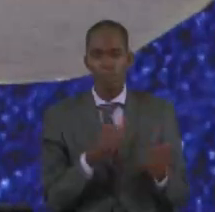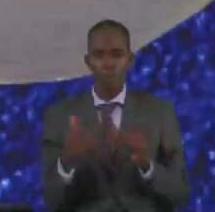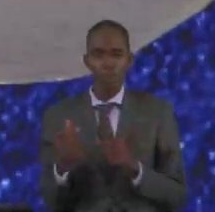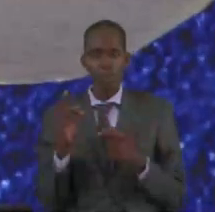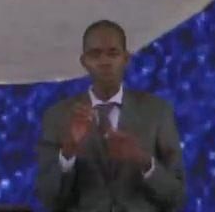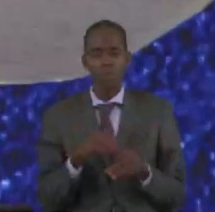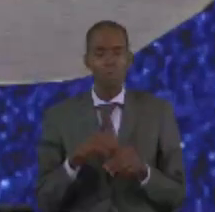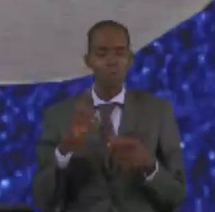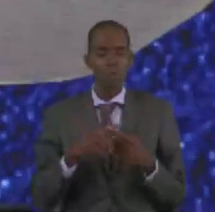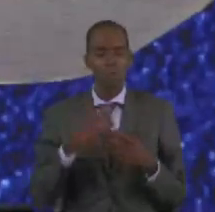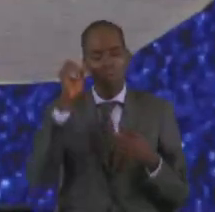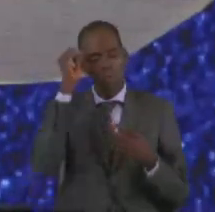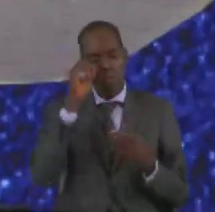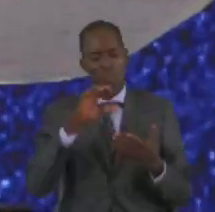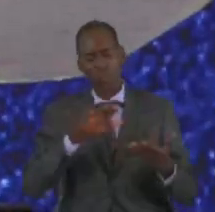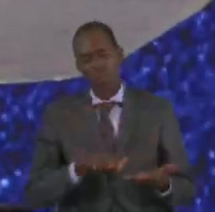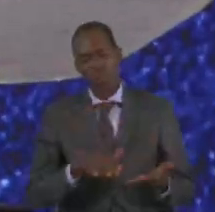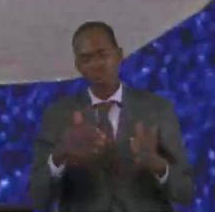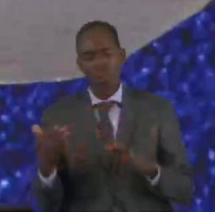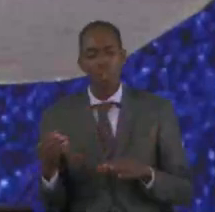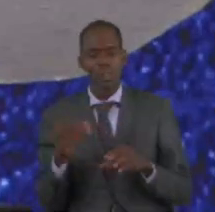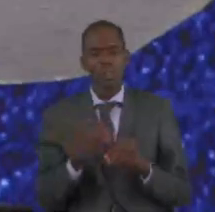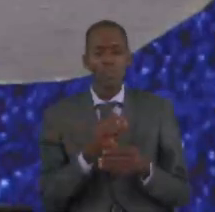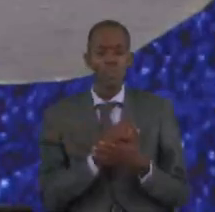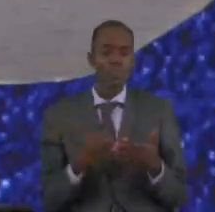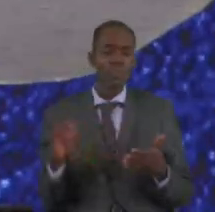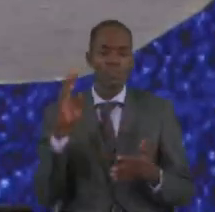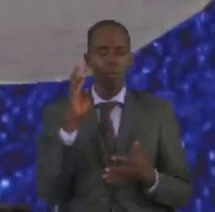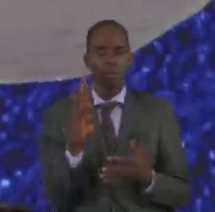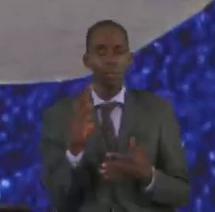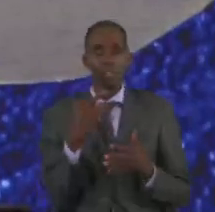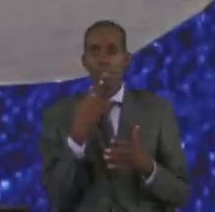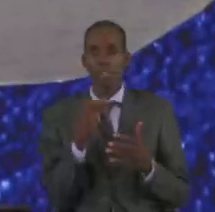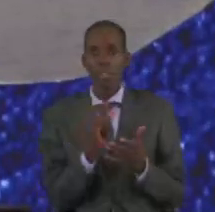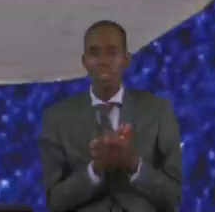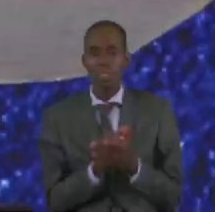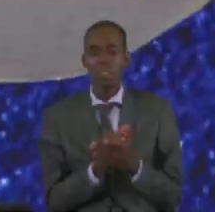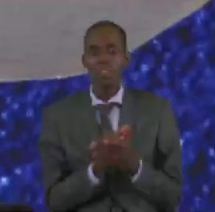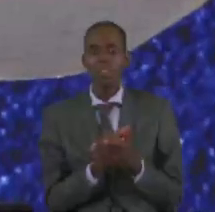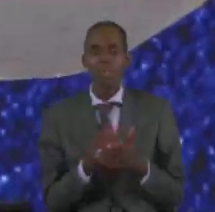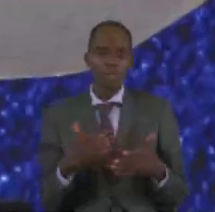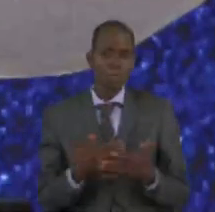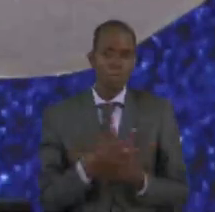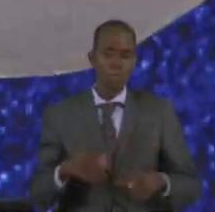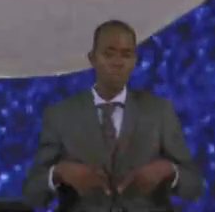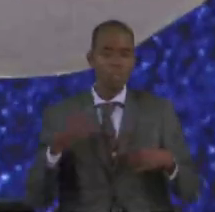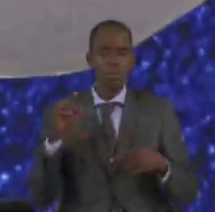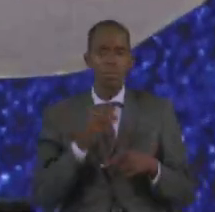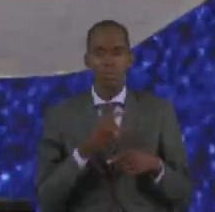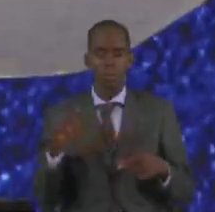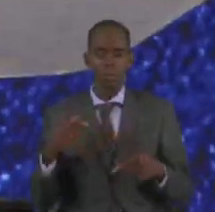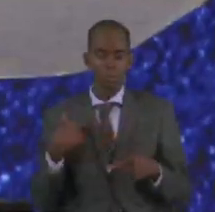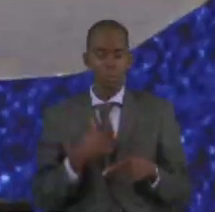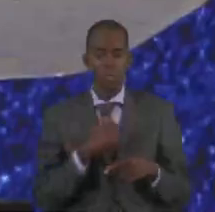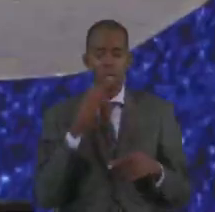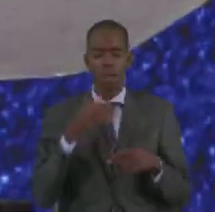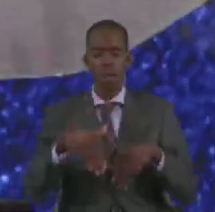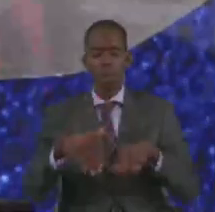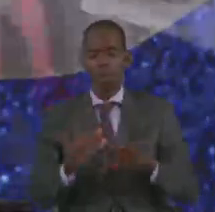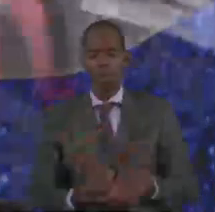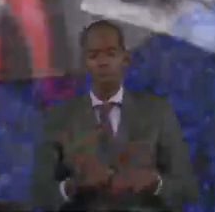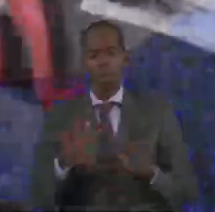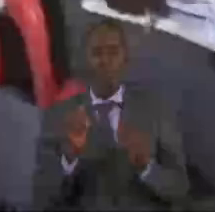baptisés en sa mort. C'est en sa mort que nous avons été baptisés. Catherine nous parle de la nouvelle vie. Nous avons donc